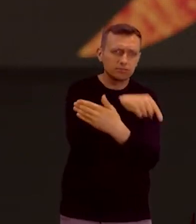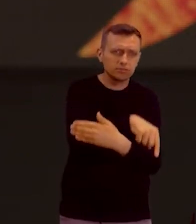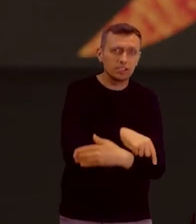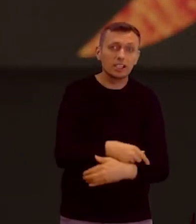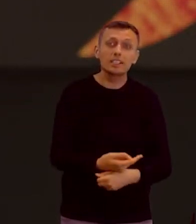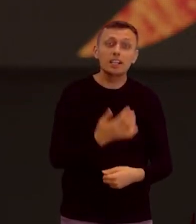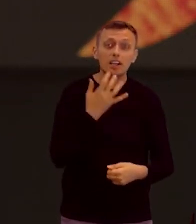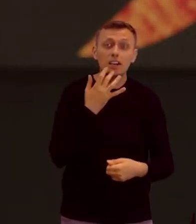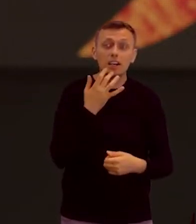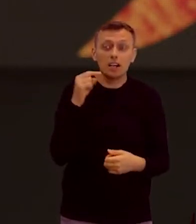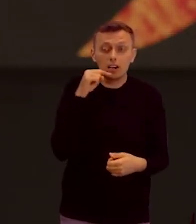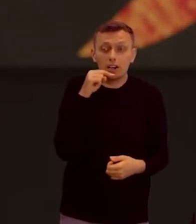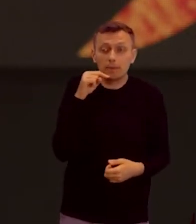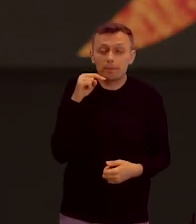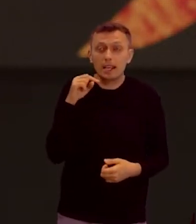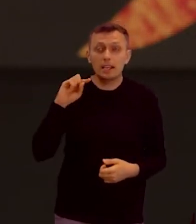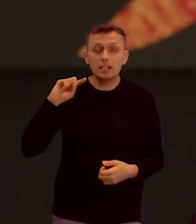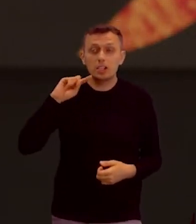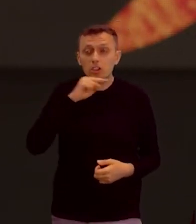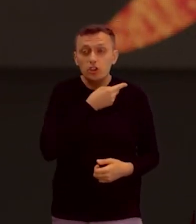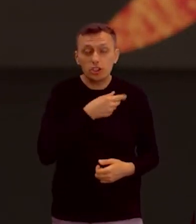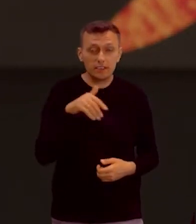Ale też odkryłem, patrząc na własne życie